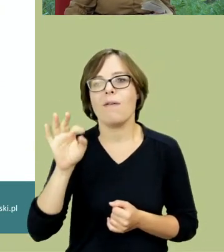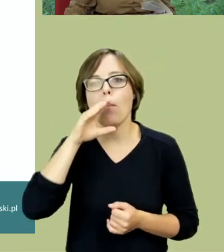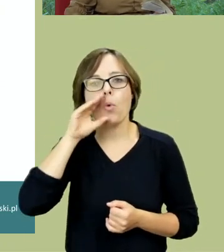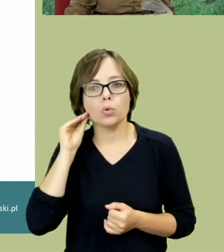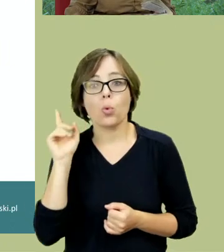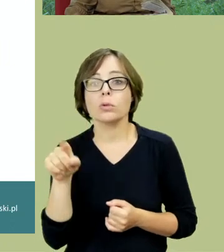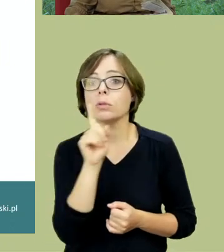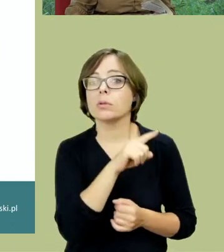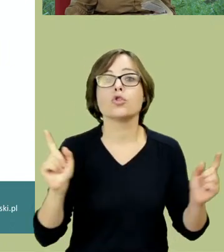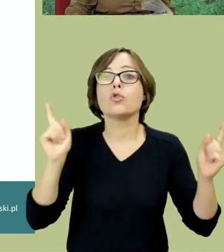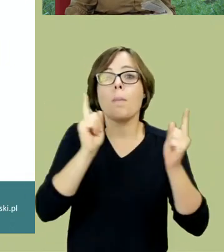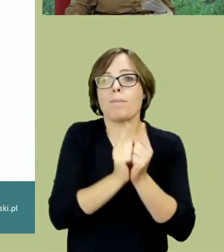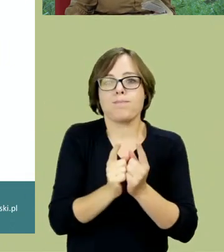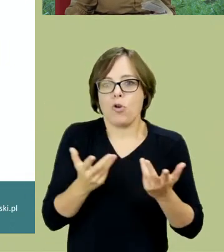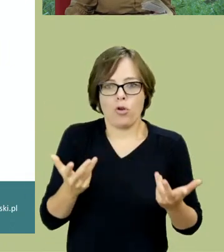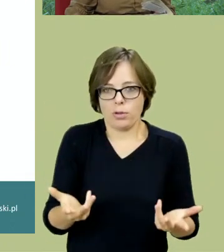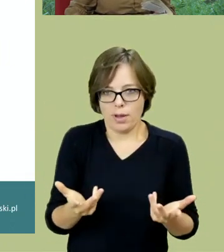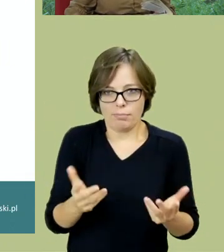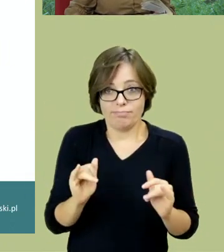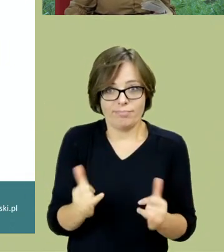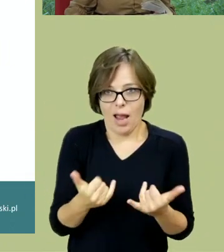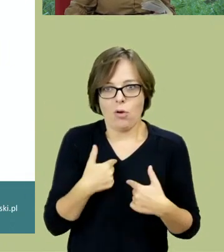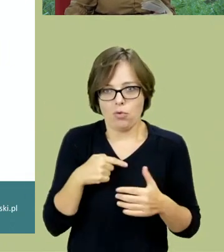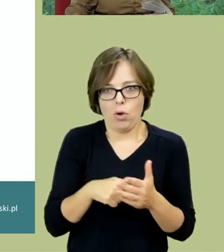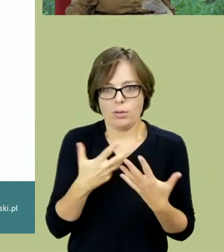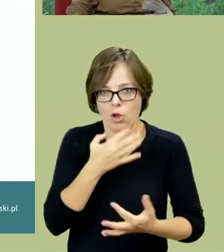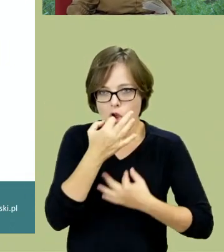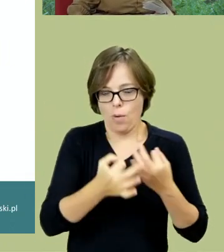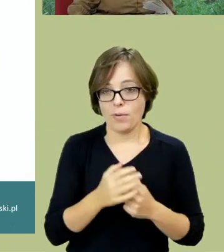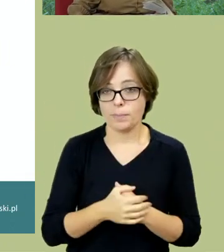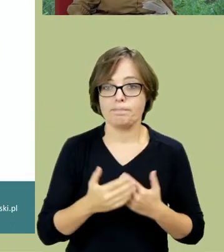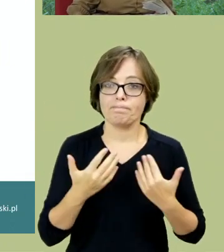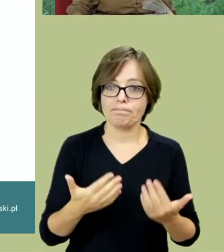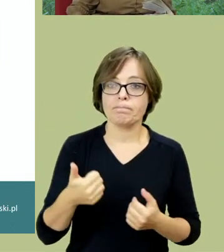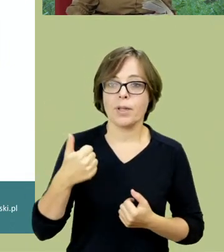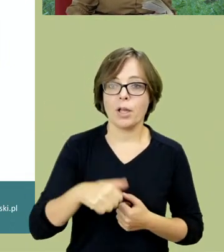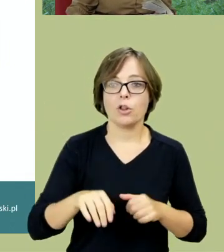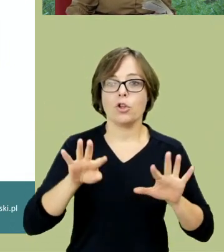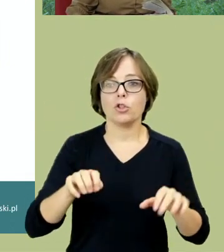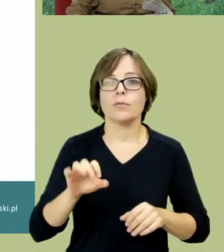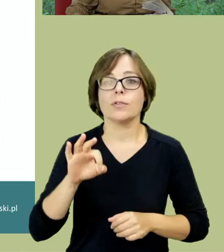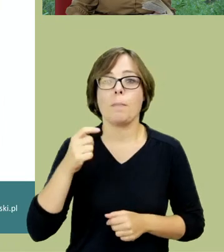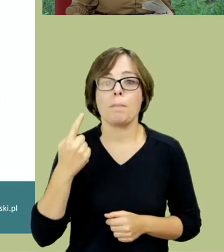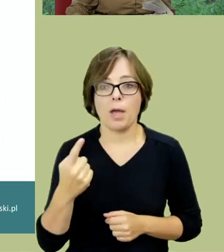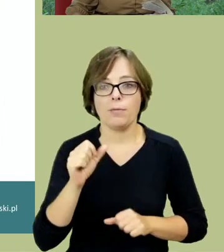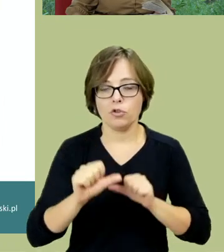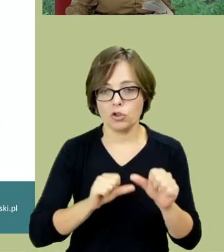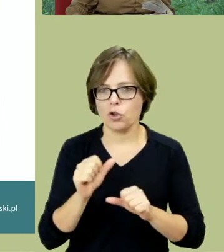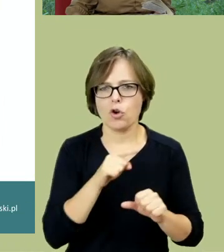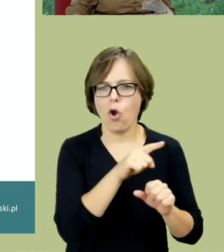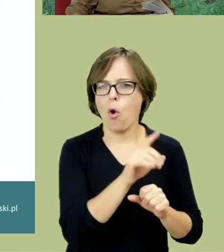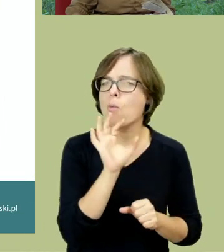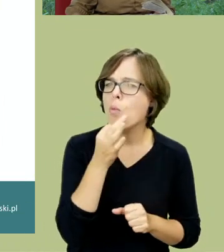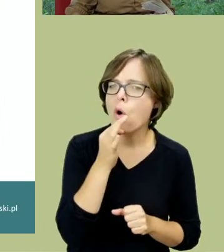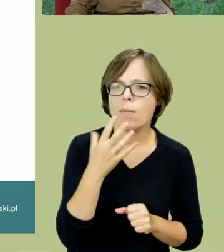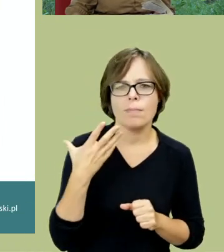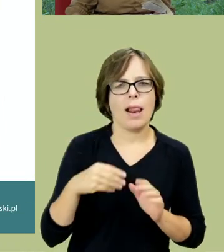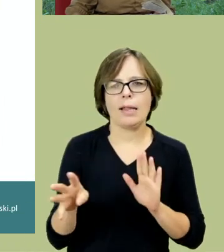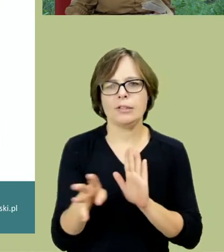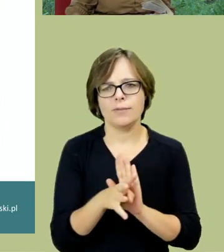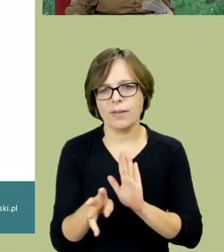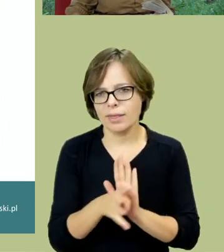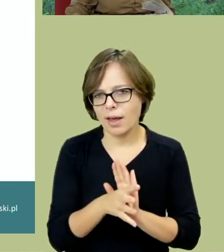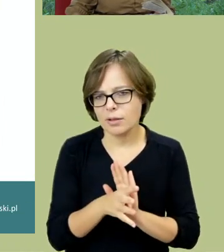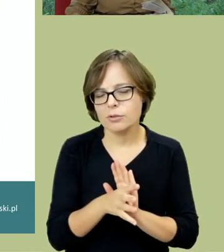spotkali. Otóż w 1901 roku młoda, 19-letnia